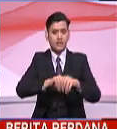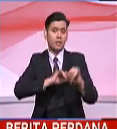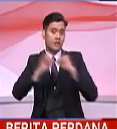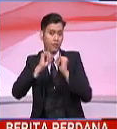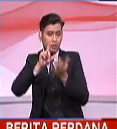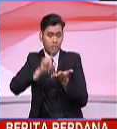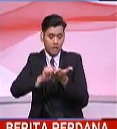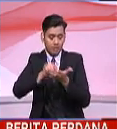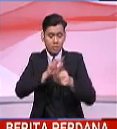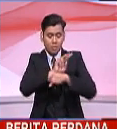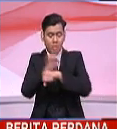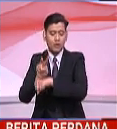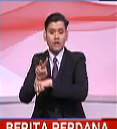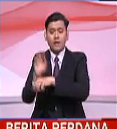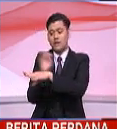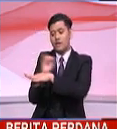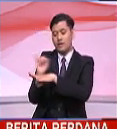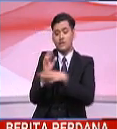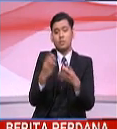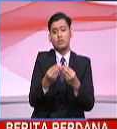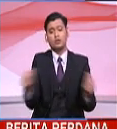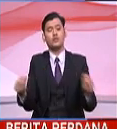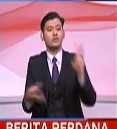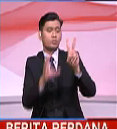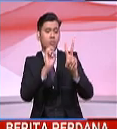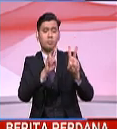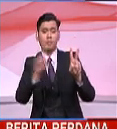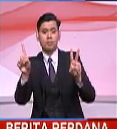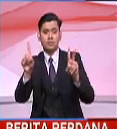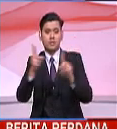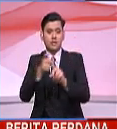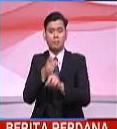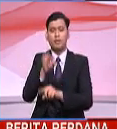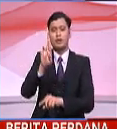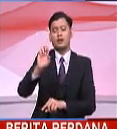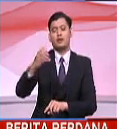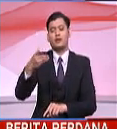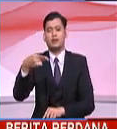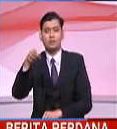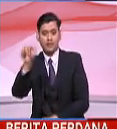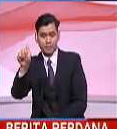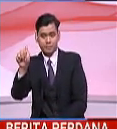tinjauan industri harus tanah dan prospek pasaran 2021 oleh wehda